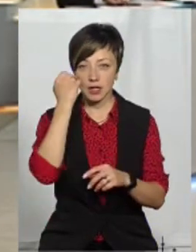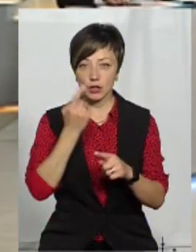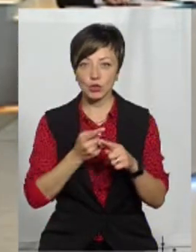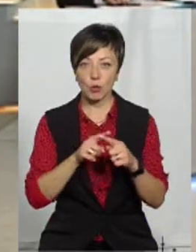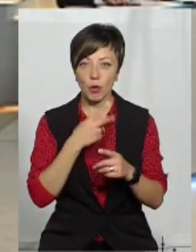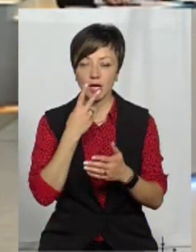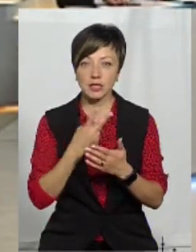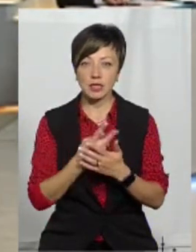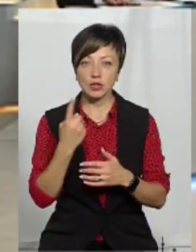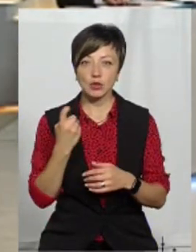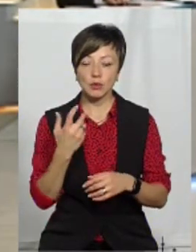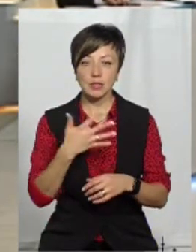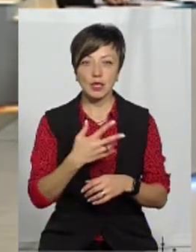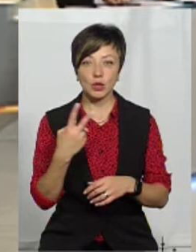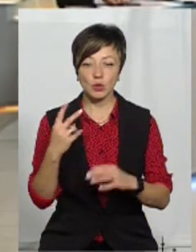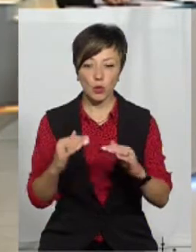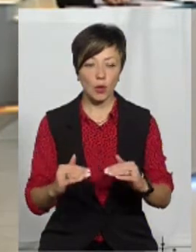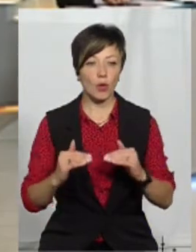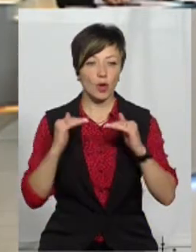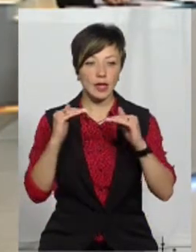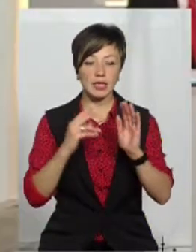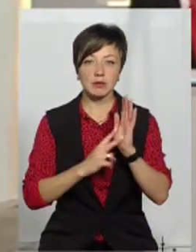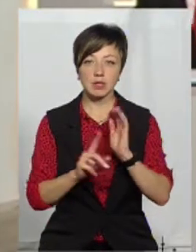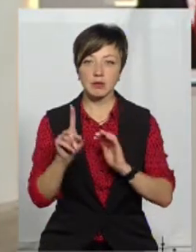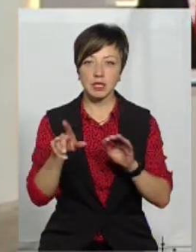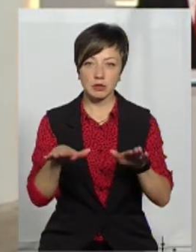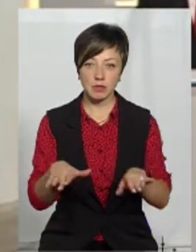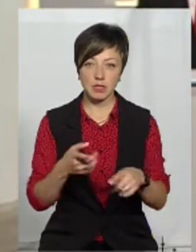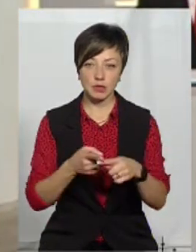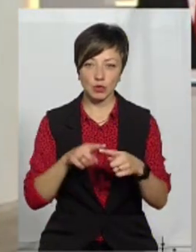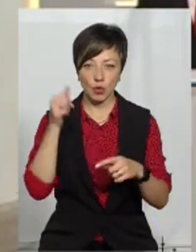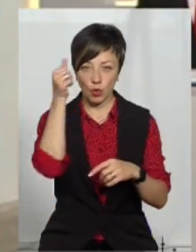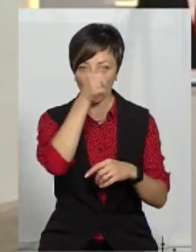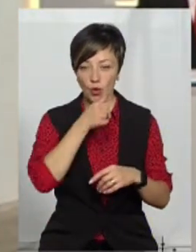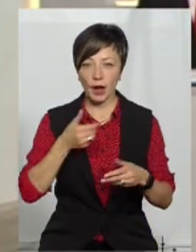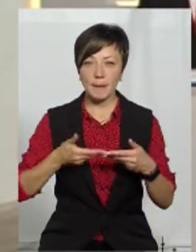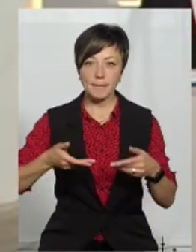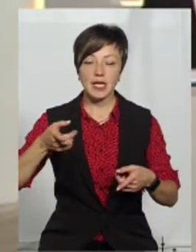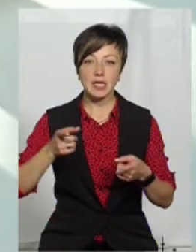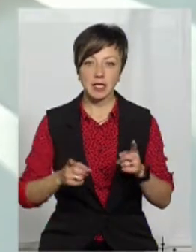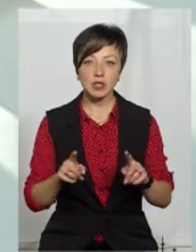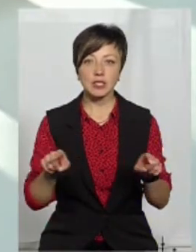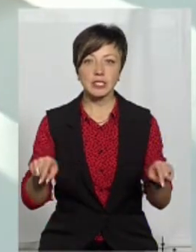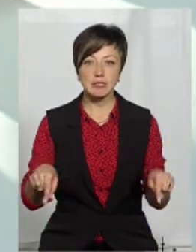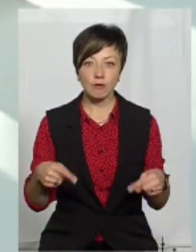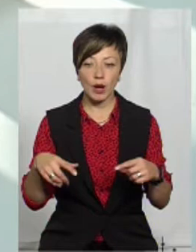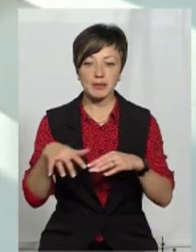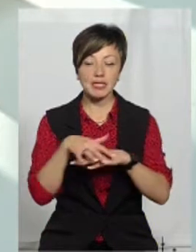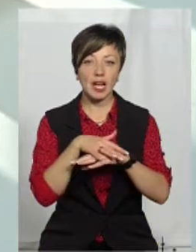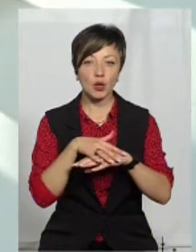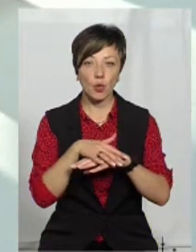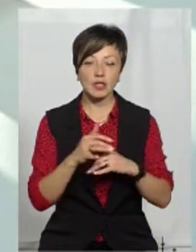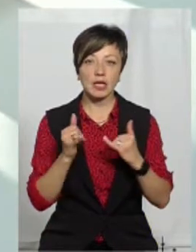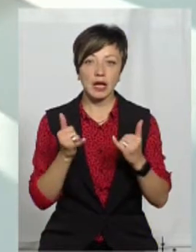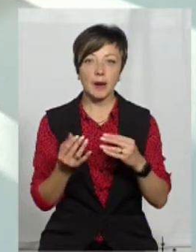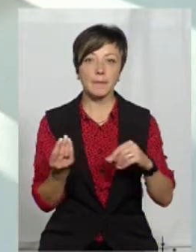показнику, з 152-го на 71-е місце цього року. Ми дійсно створюємо те середовище